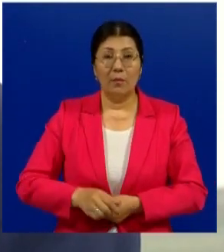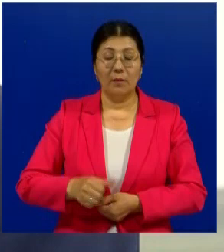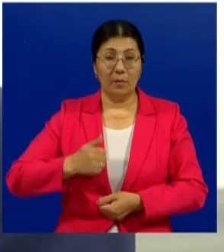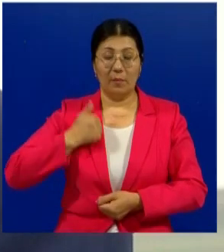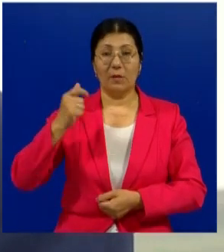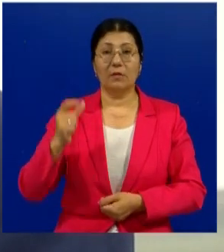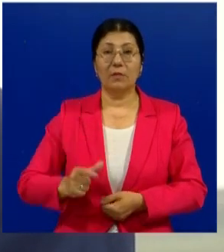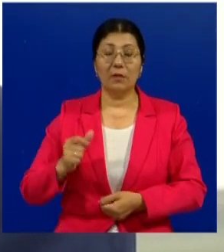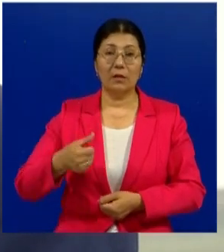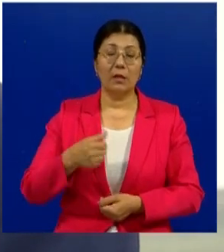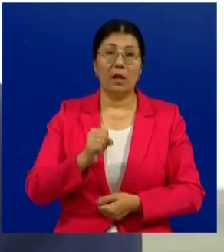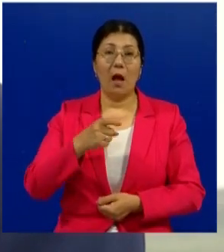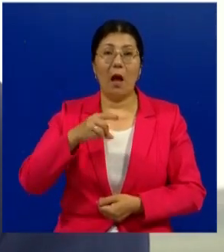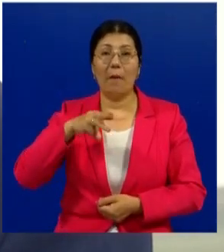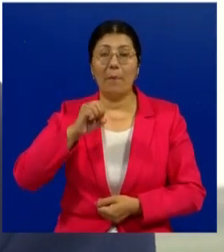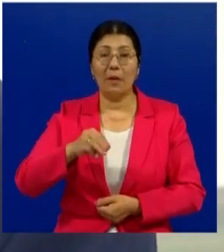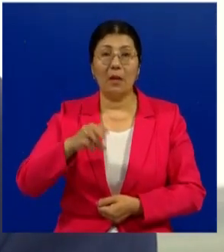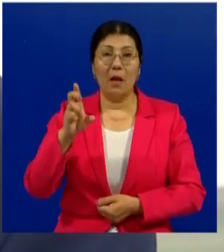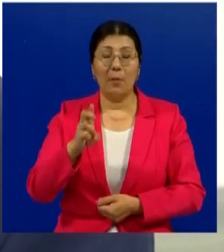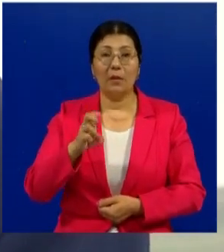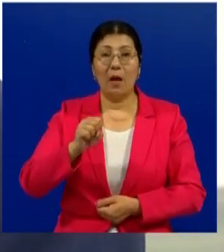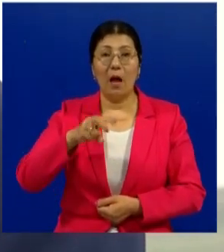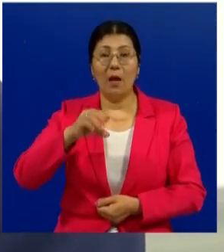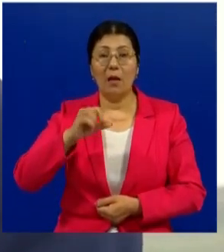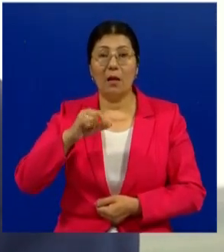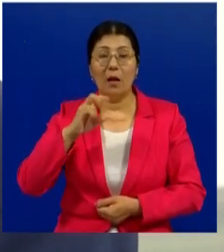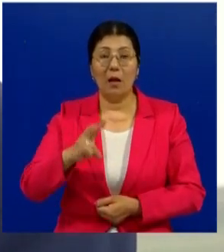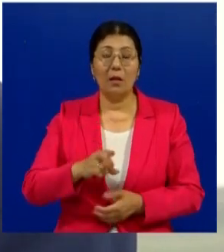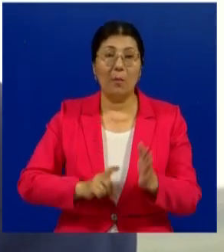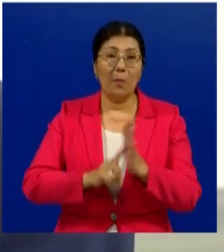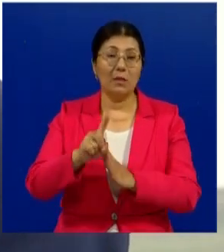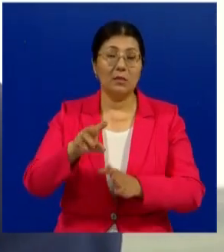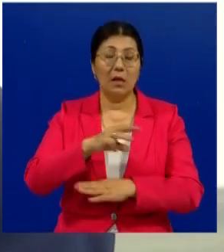қыздарымыз, кешегі Ахмет Байтұрсынов, Әлихан Бөкейханов бастаған миллиондаған